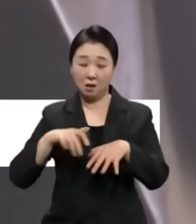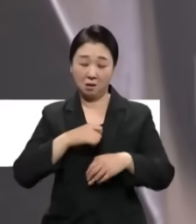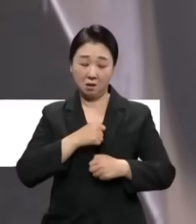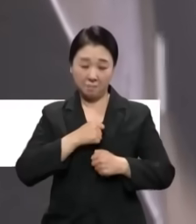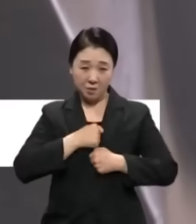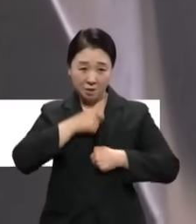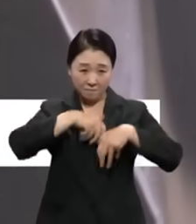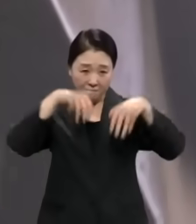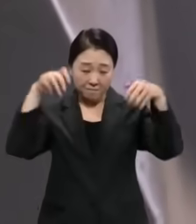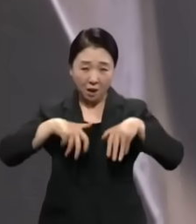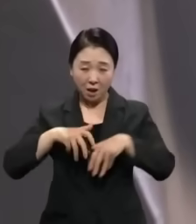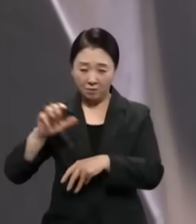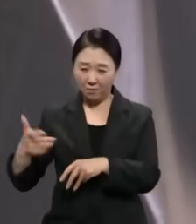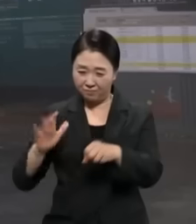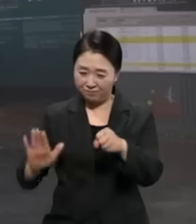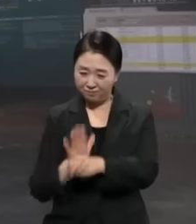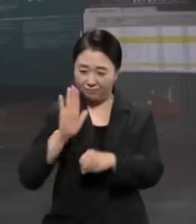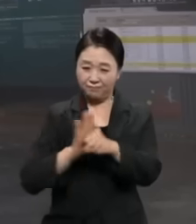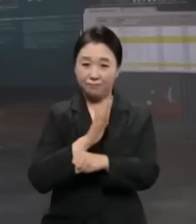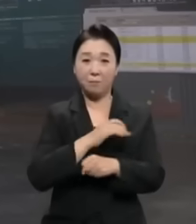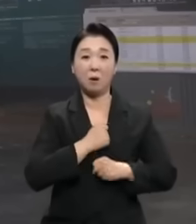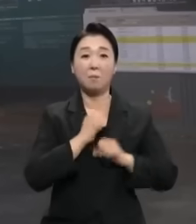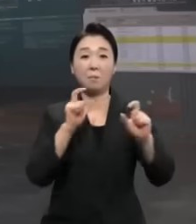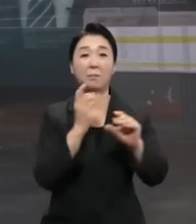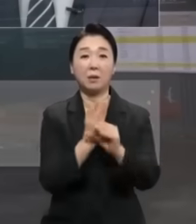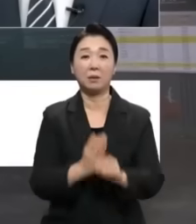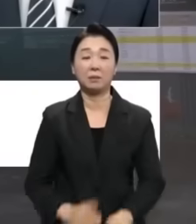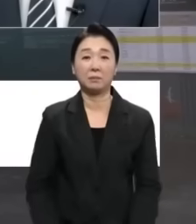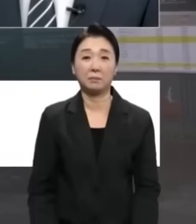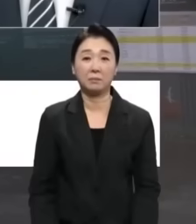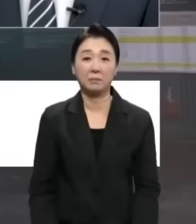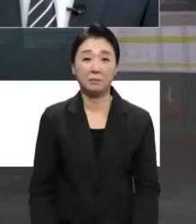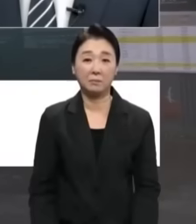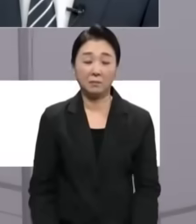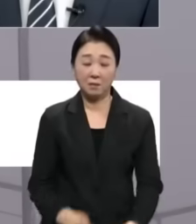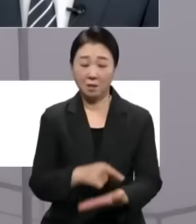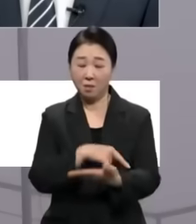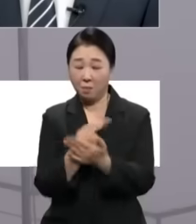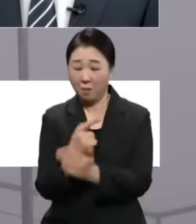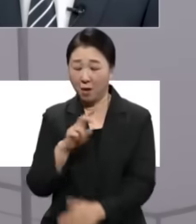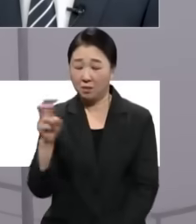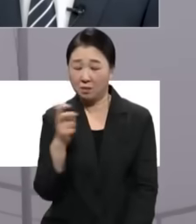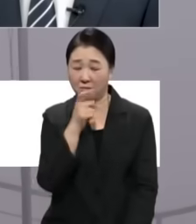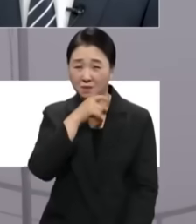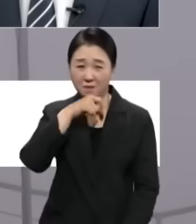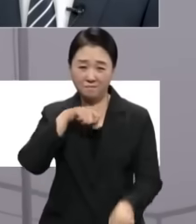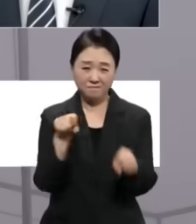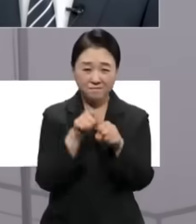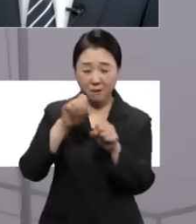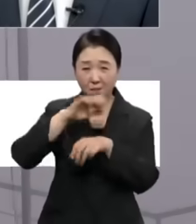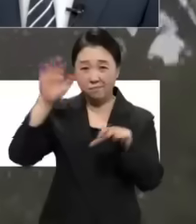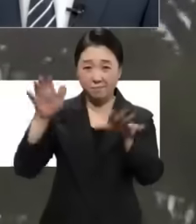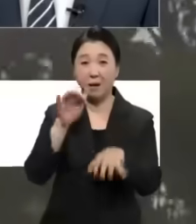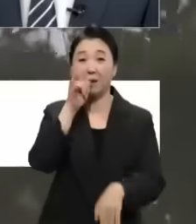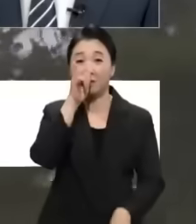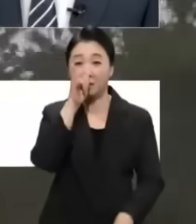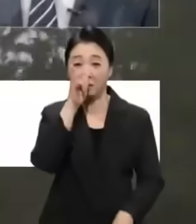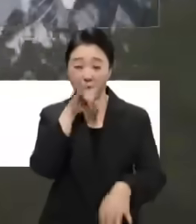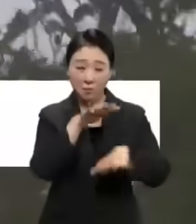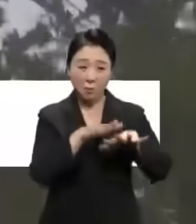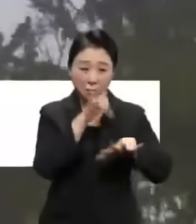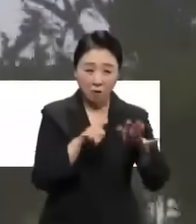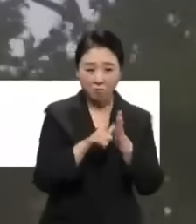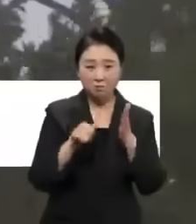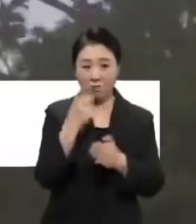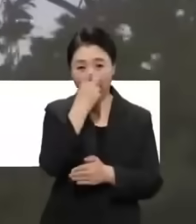폭풍 해일주의보도 발효됐습니다. 초속 20m의 돌풍이 부는 곳도 있겠으니 농작물, 시설물 관리 등 철저한